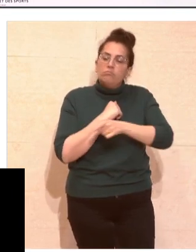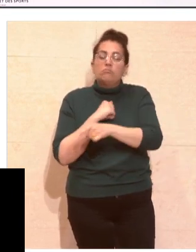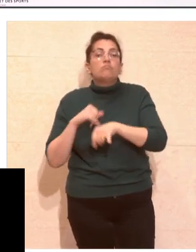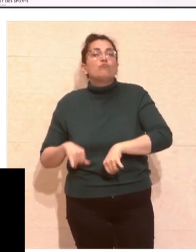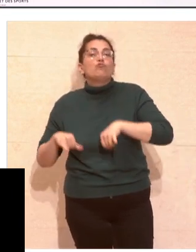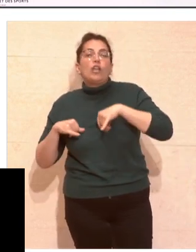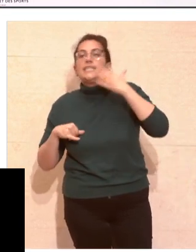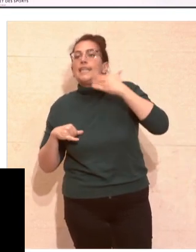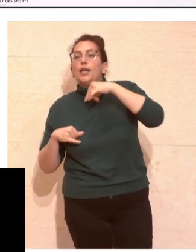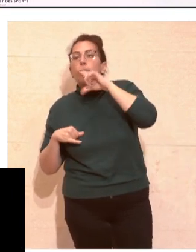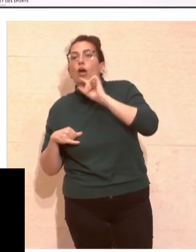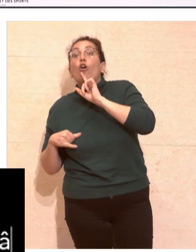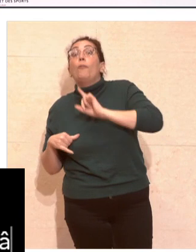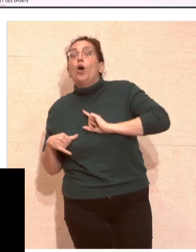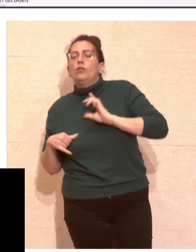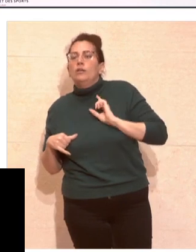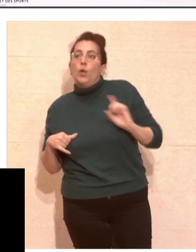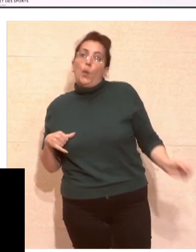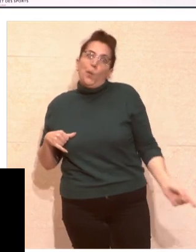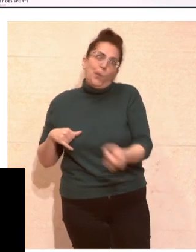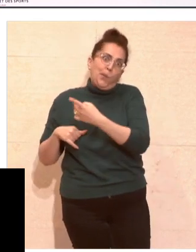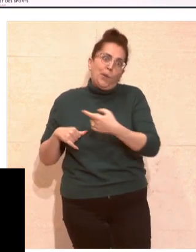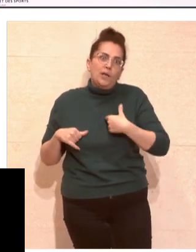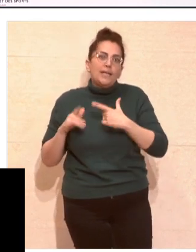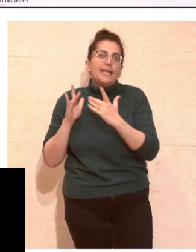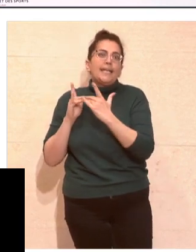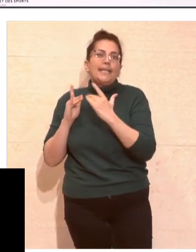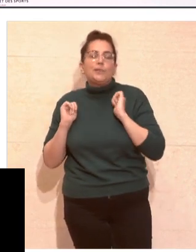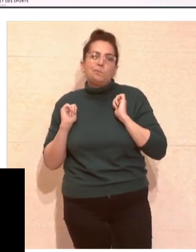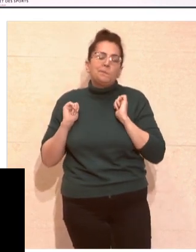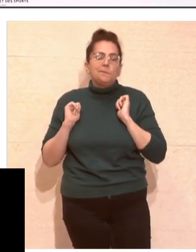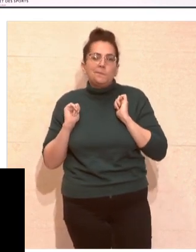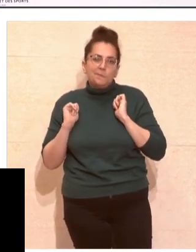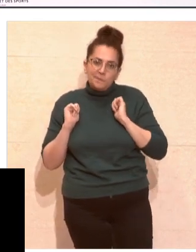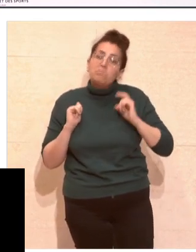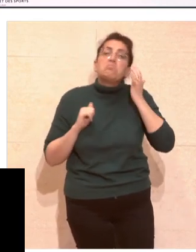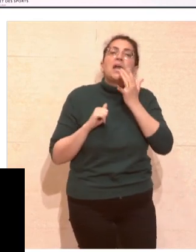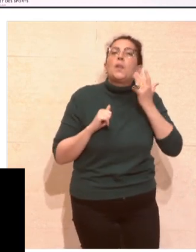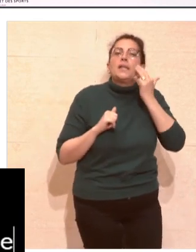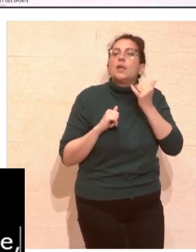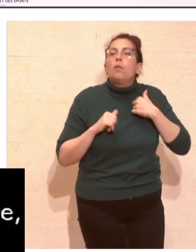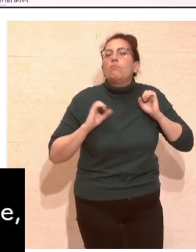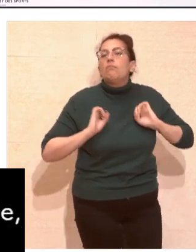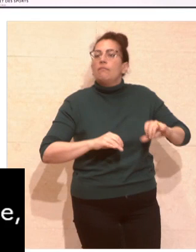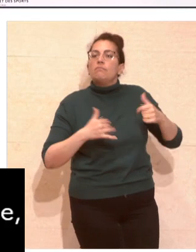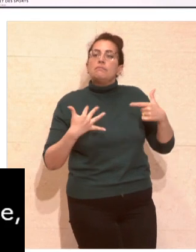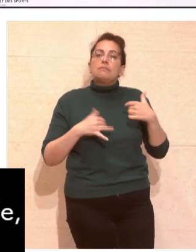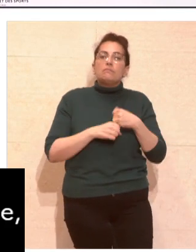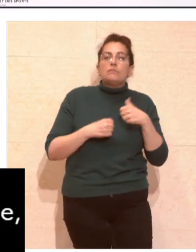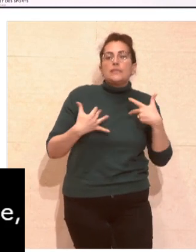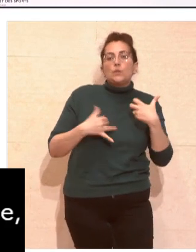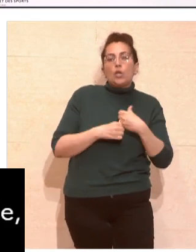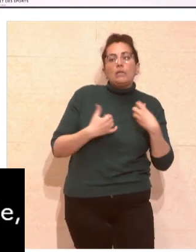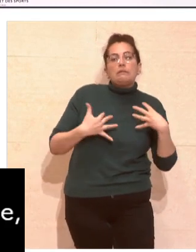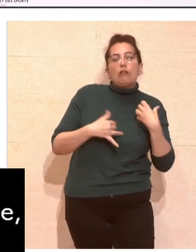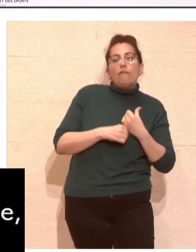règle parentale qui est là, les parents sont encore un peu responsables des heures de coucher, tandis qu'à 17, 18 ou 19 ans, c'est moins le